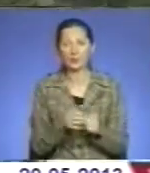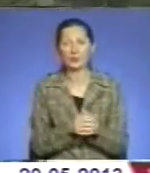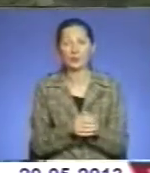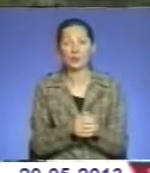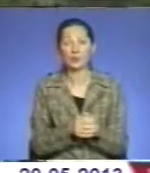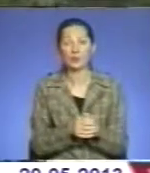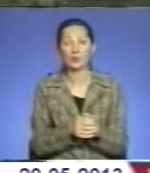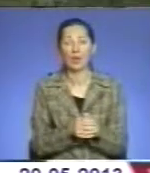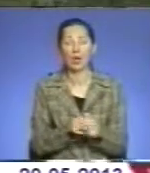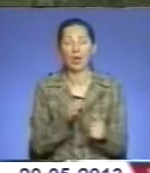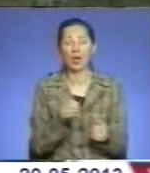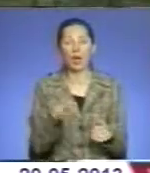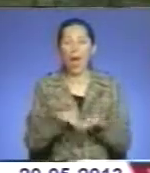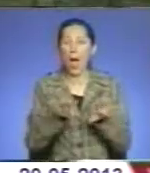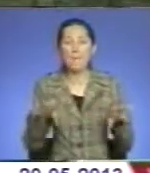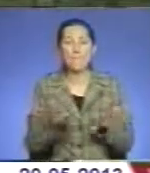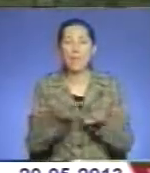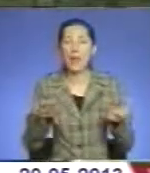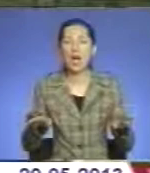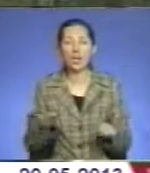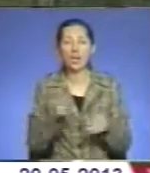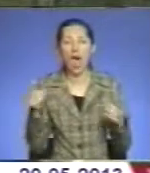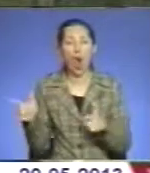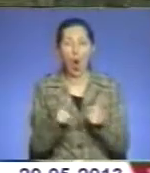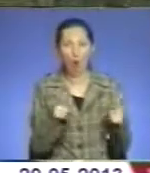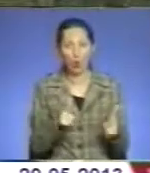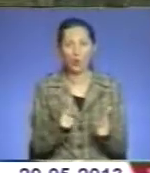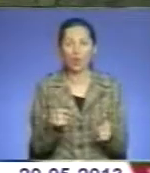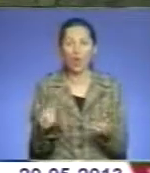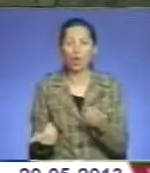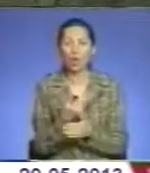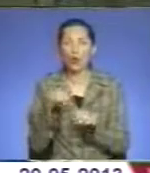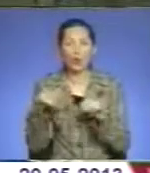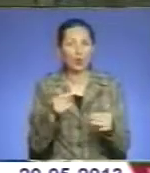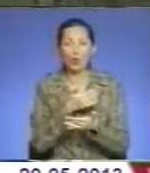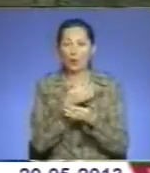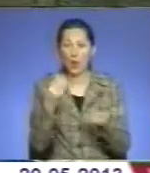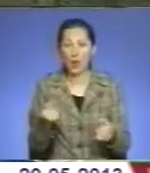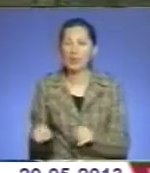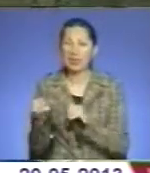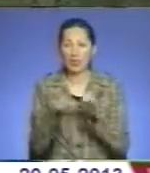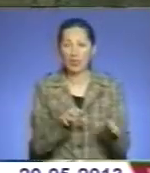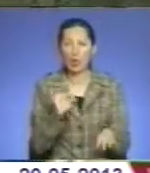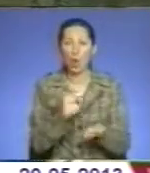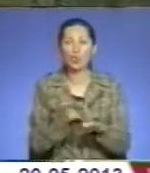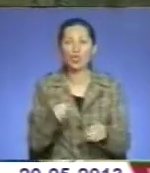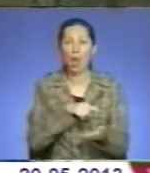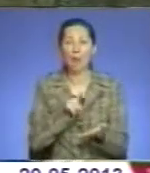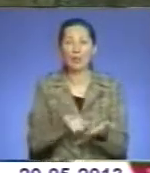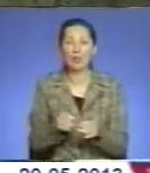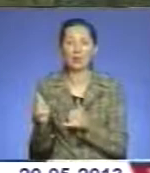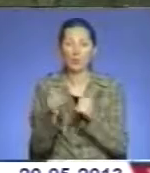Не завезено свіжий пісок, не проведено рекультивацію існуючого піску на пляжі. Ну, болюче питання з року в рік – це забезпечення